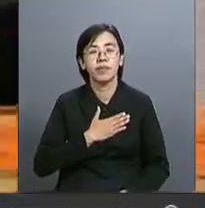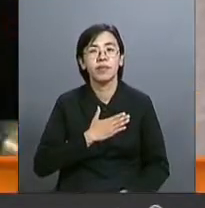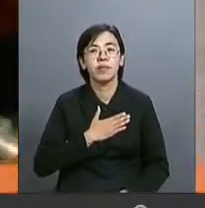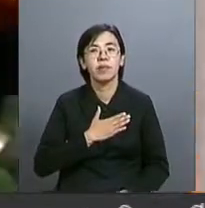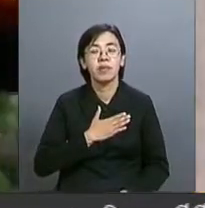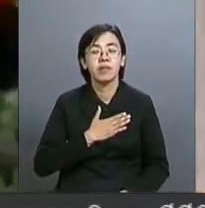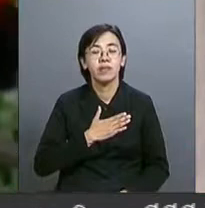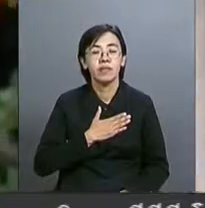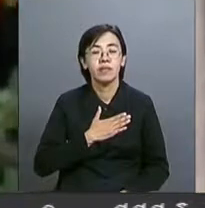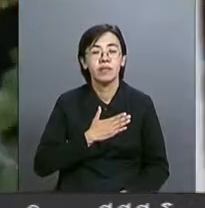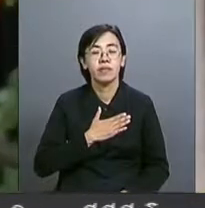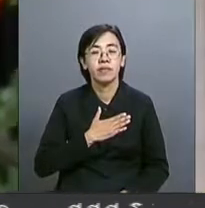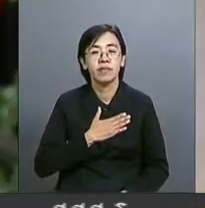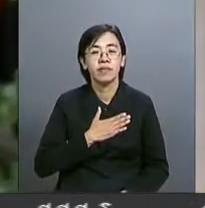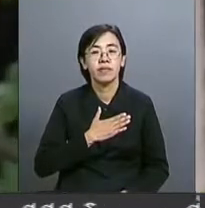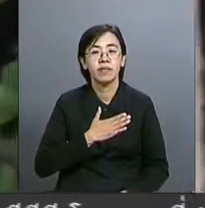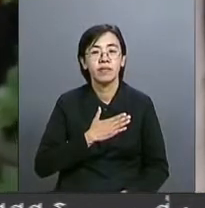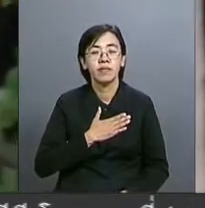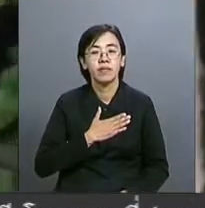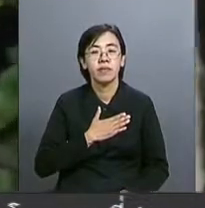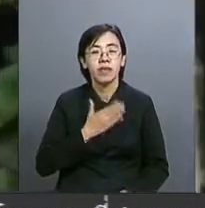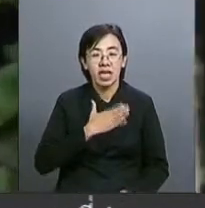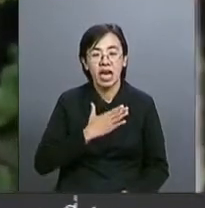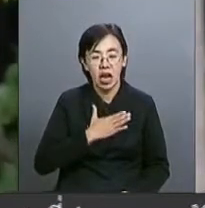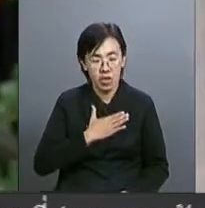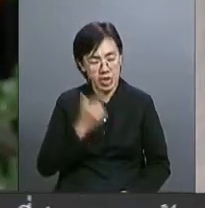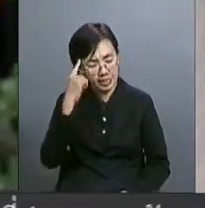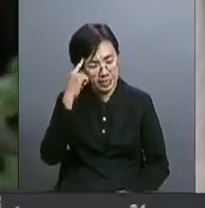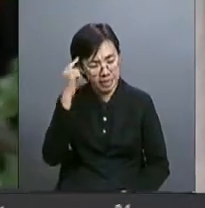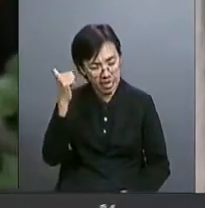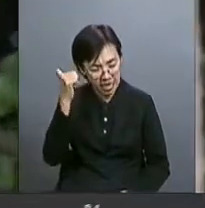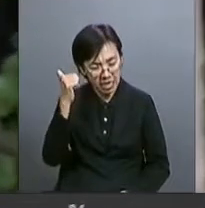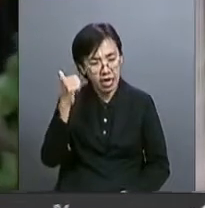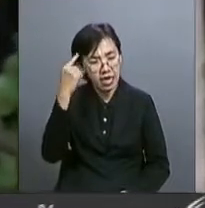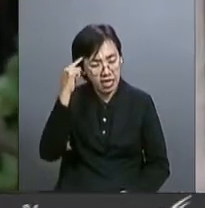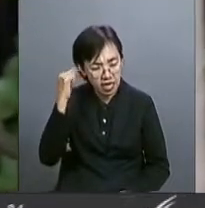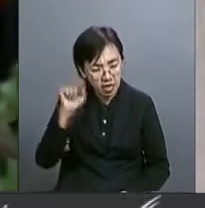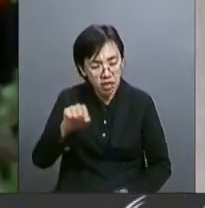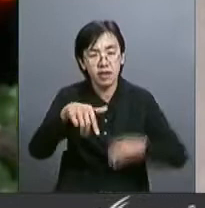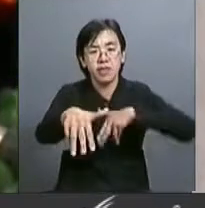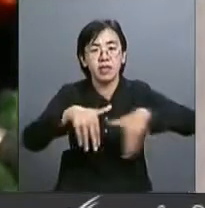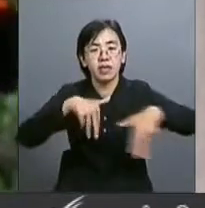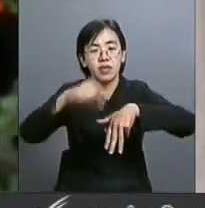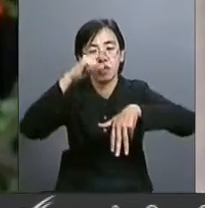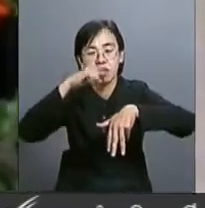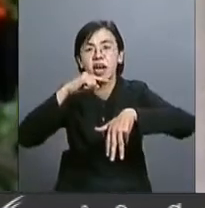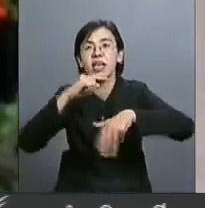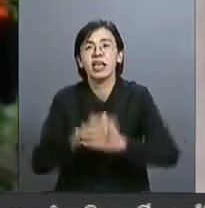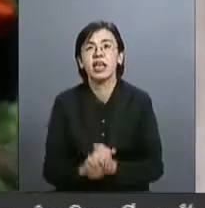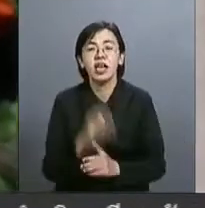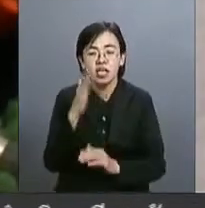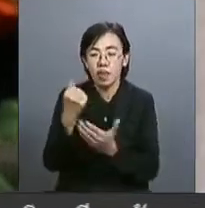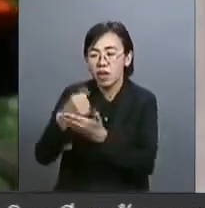นถึงความปรารถนาดีของเราที่มีต่อประชาชนชาวไทยกองหนุนจะมาเ